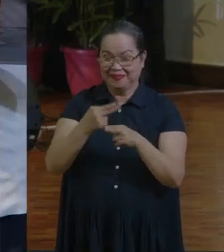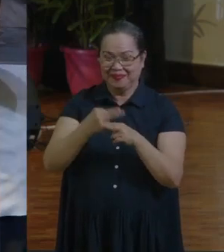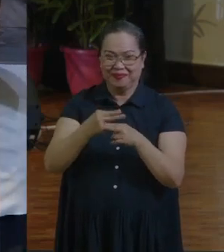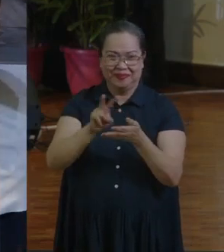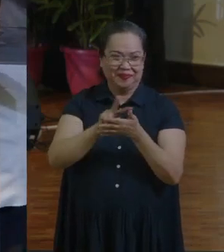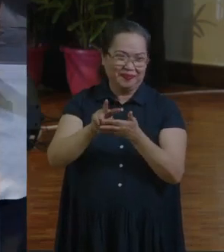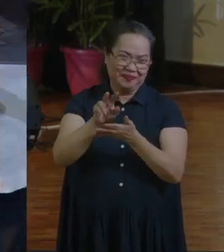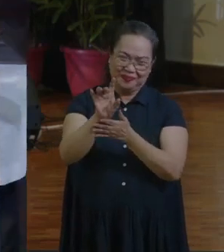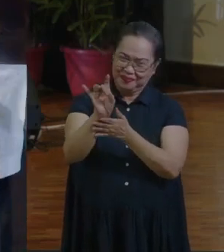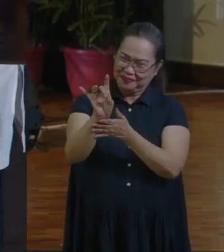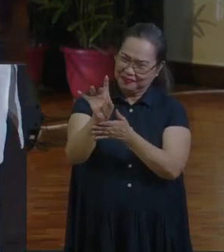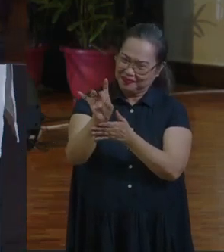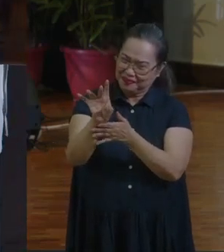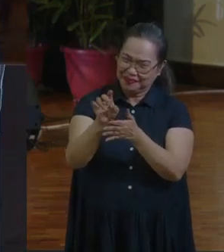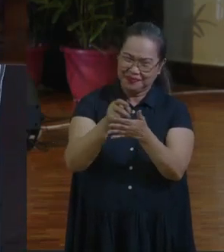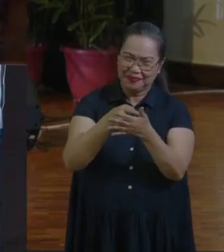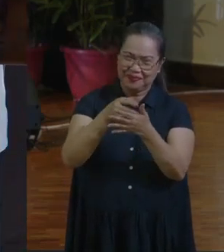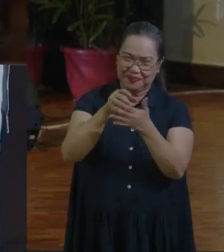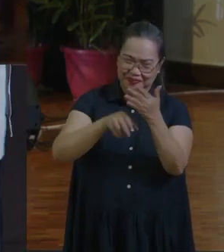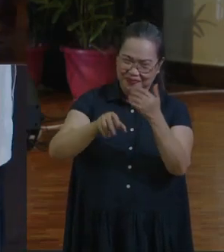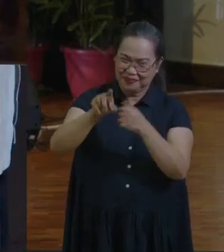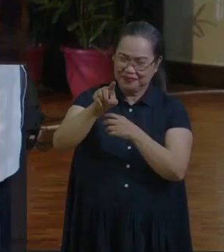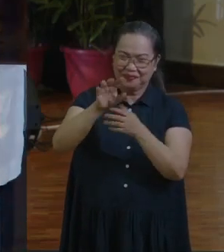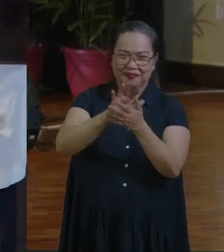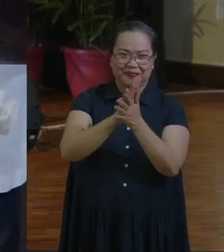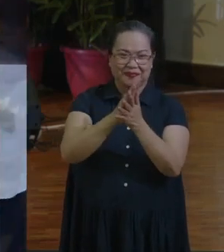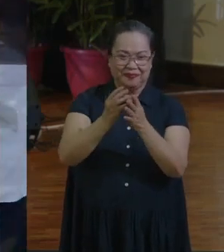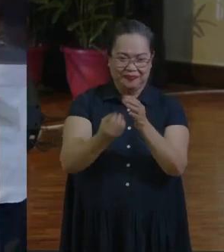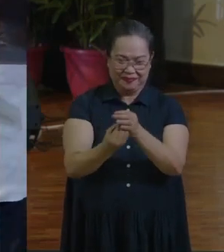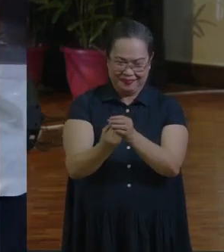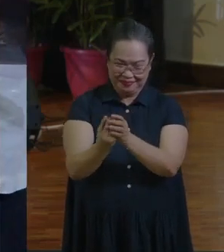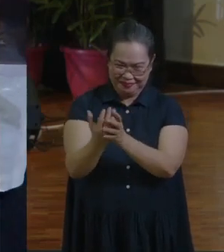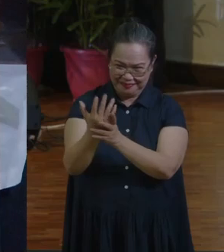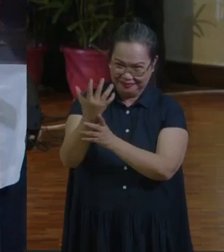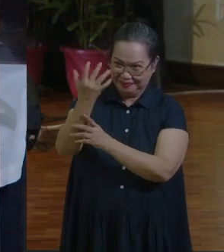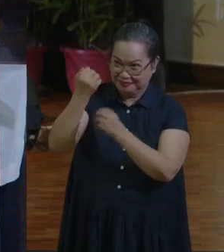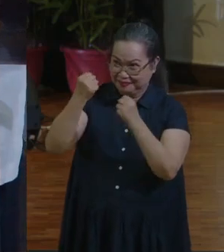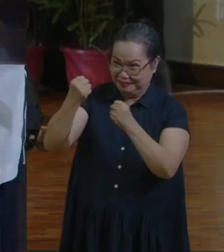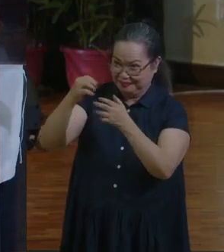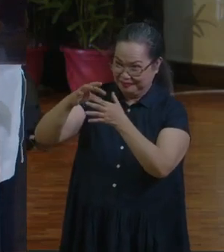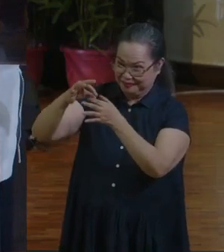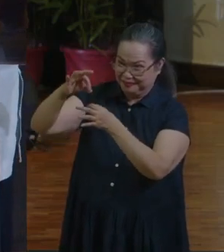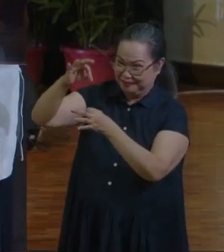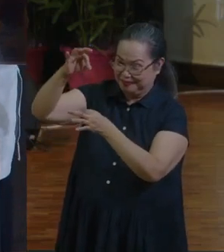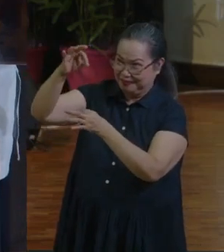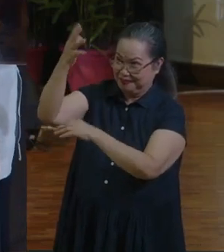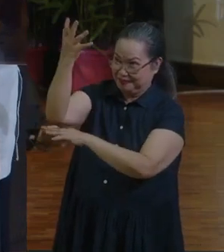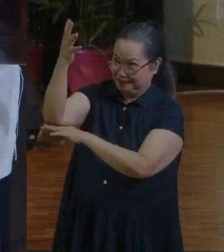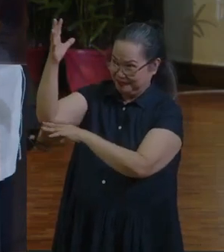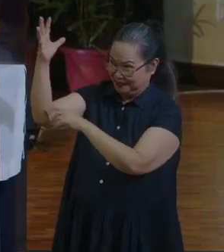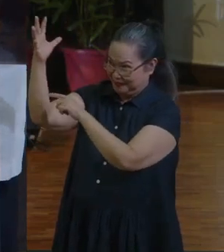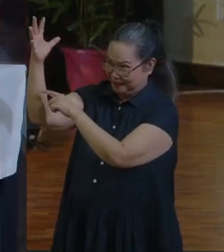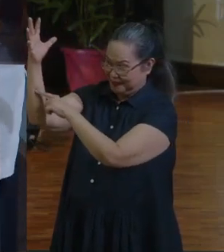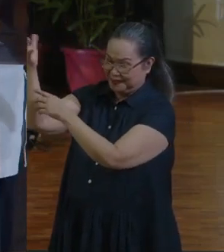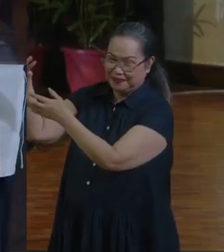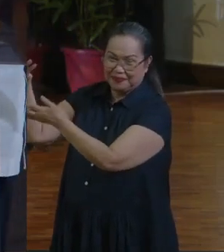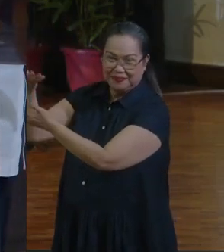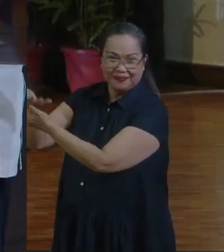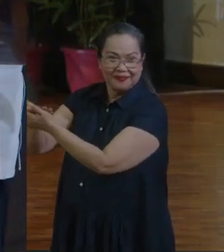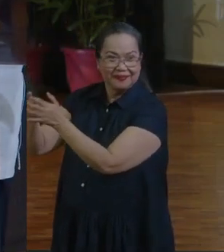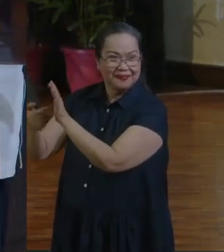18 ng chapter 1, "And the child grew and became strong in spirit, and he was in the wilderness until the day of his